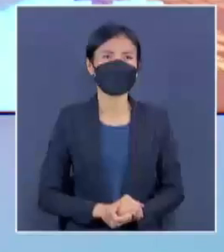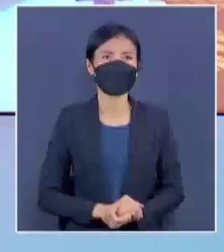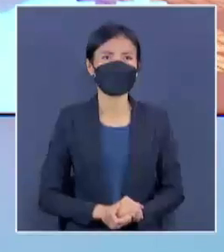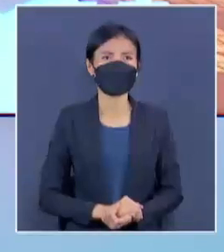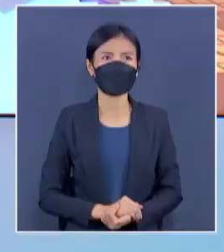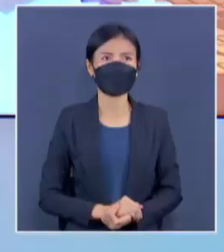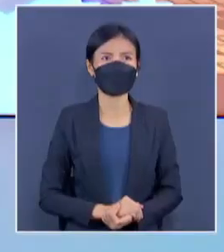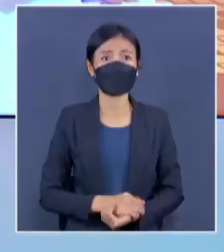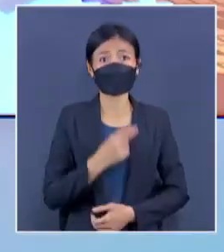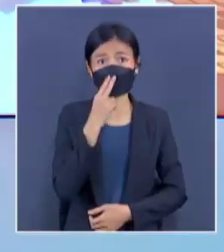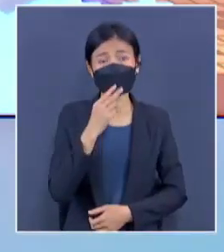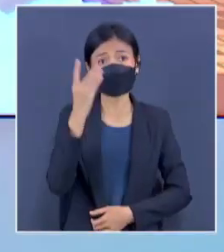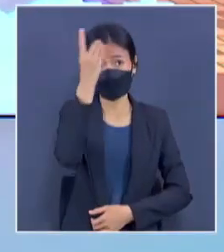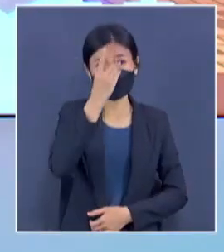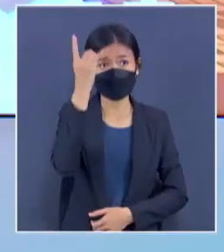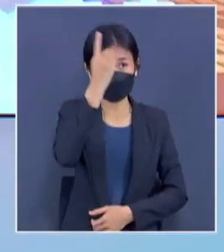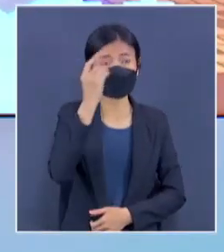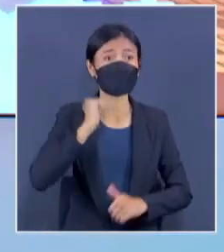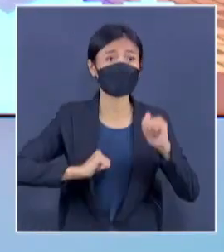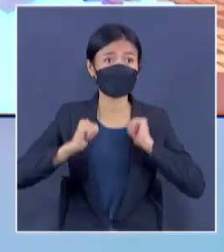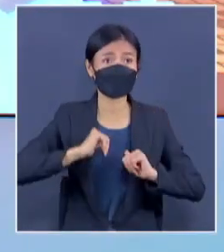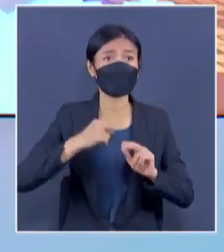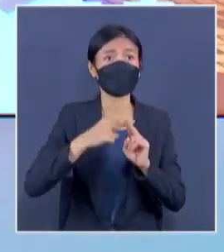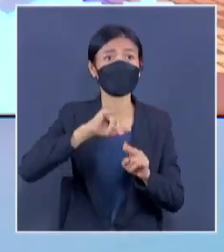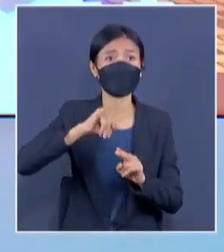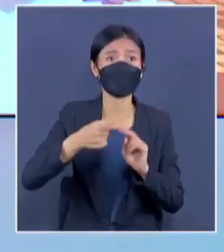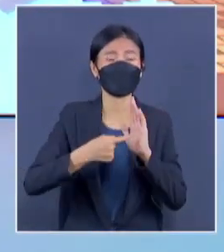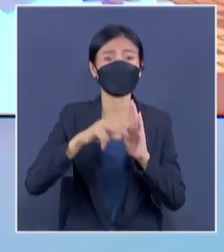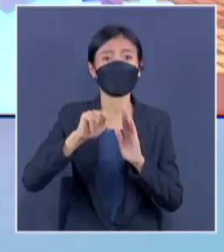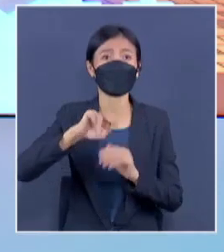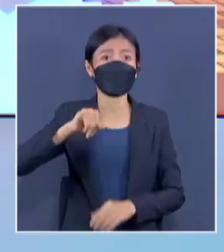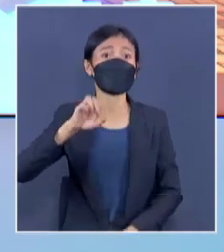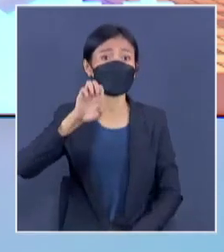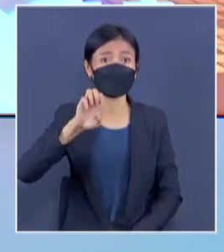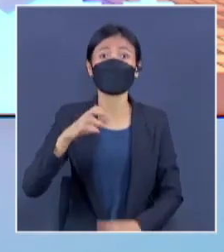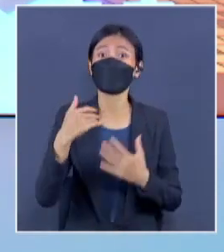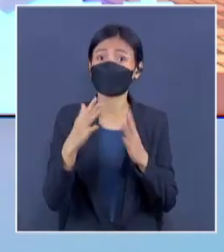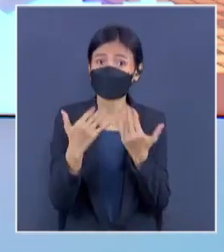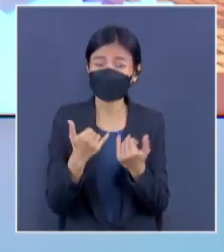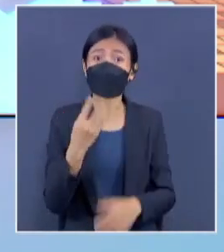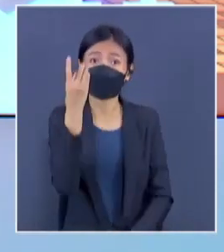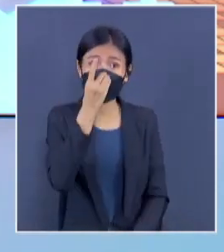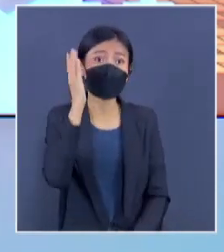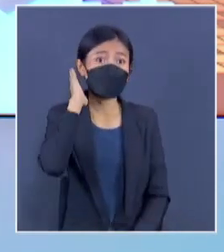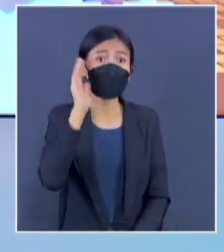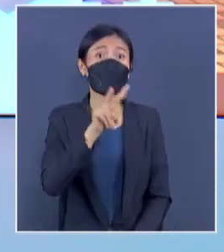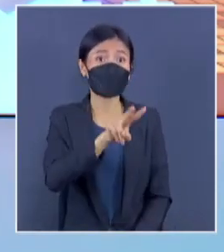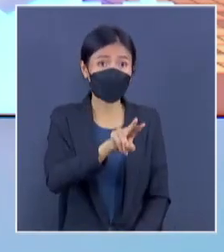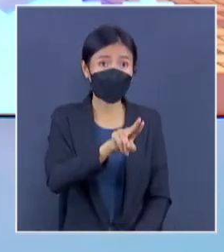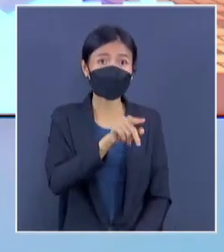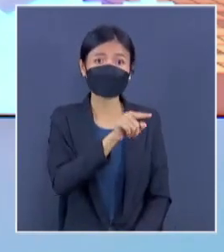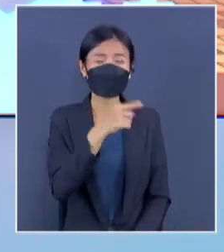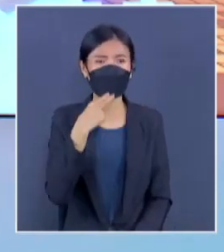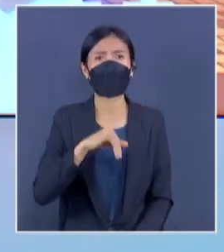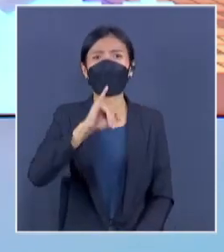นักแสดงสาวจันจิรานะคะที่ก็ออกอาการปลื้มไม่น้อยค่ะเมื่อหวานใจอย่างหนุ่มมาริโอเมาเลอร์นะคะก็ได้โพสต์ภาพของเธอลง